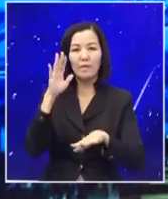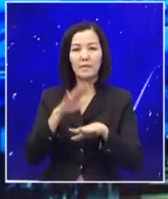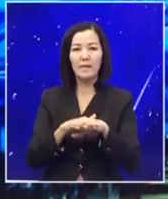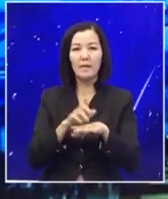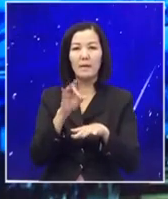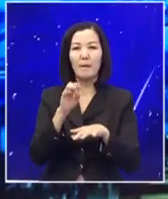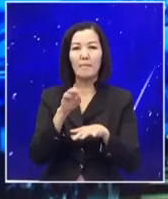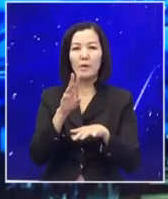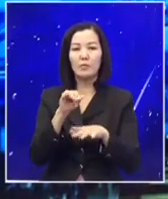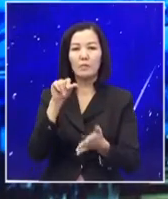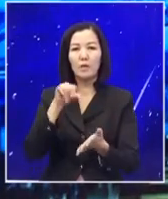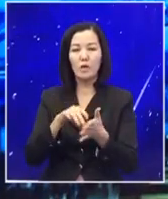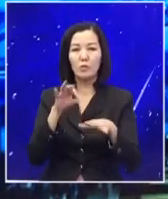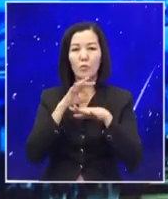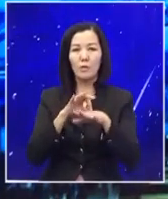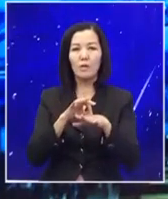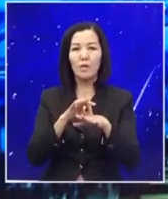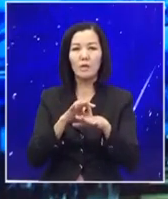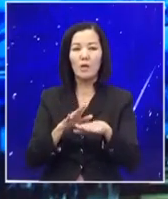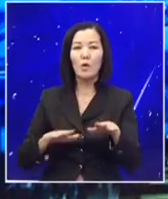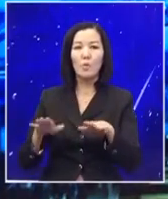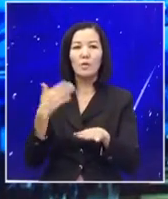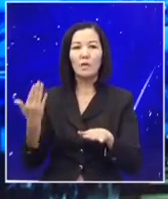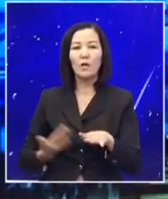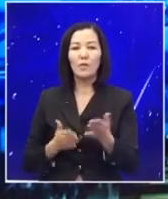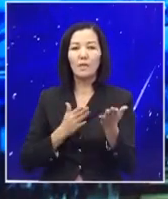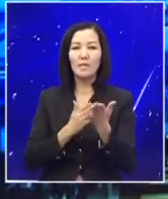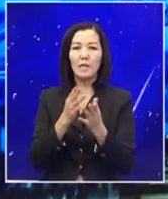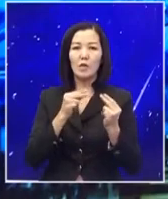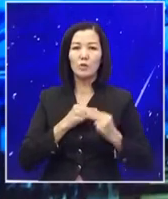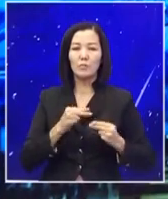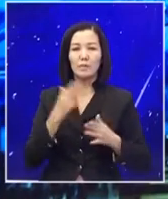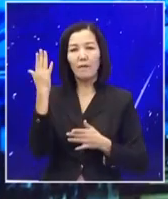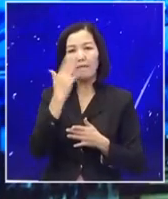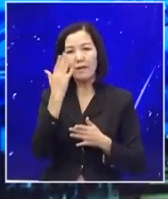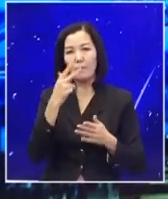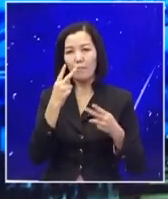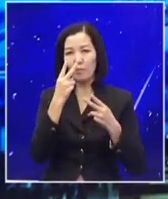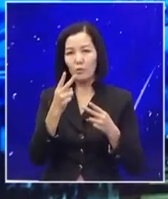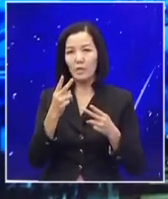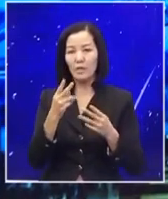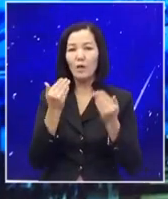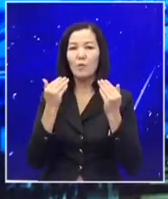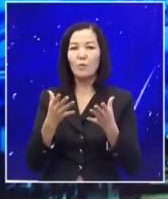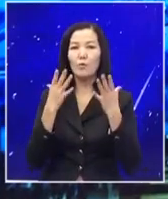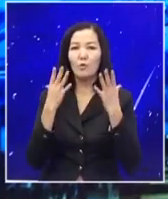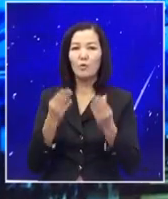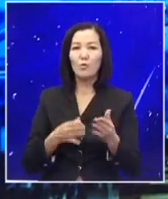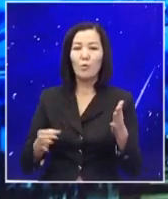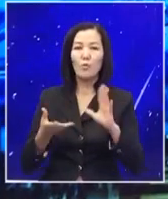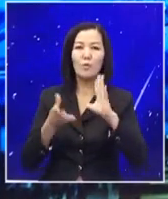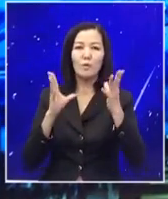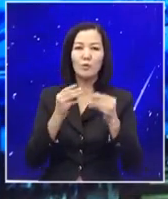Батыржан Байжымановтың қатысуымен өтті. Алдымен өңірдегі әлеуметтік сала жұмысынан фильм көрсетілді. Айта кету керек, бүгінгі күні облыс